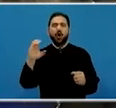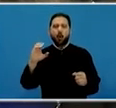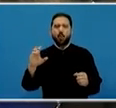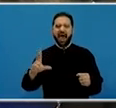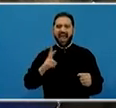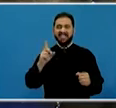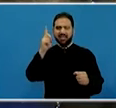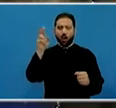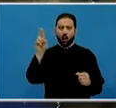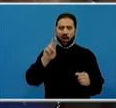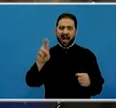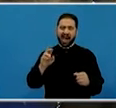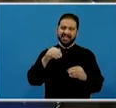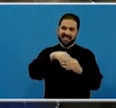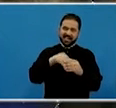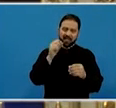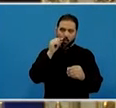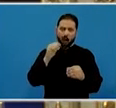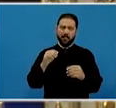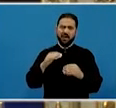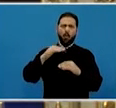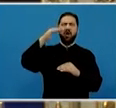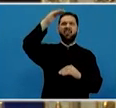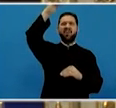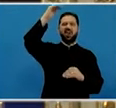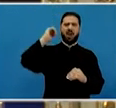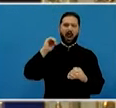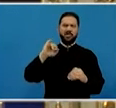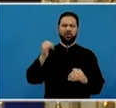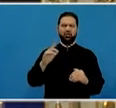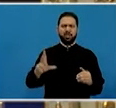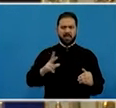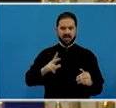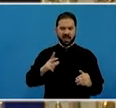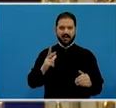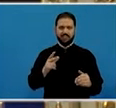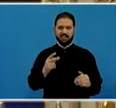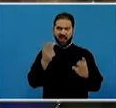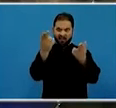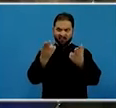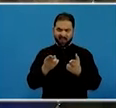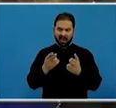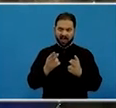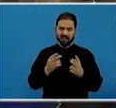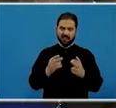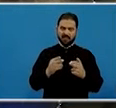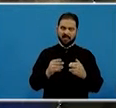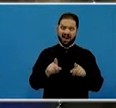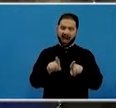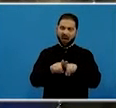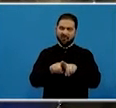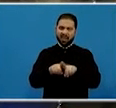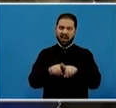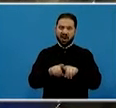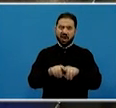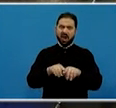relație între oameni la un nivel foarte înalt, și care este inspirat, în primul rând, după modelul de comuniune care există în